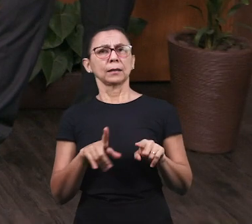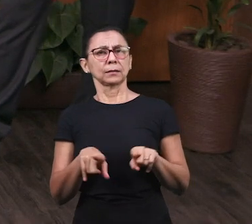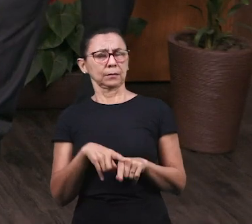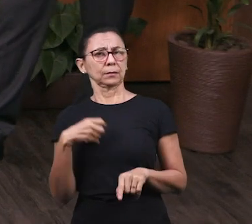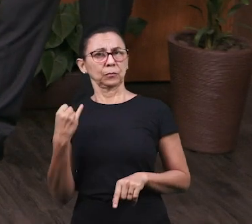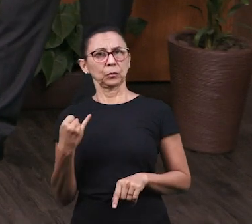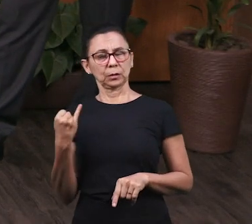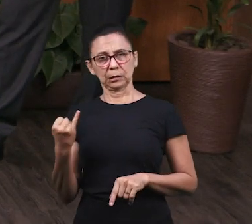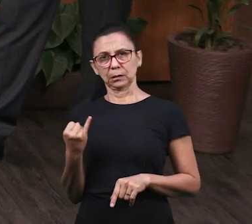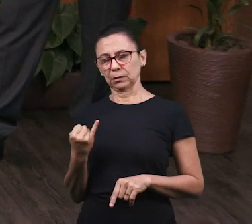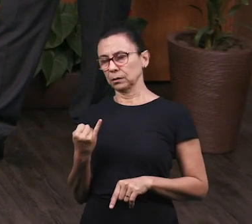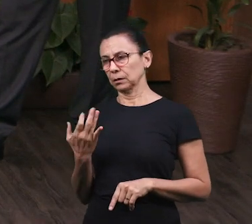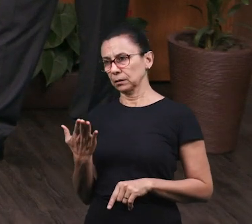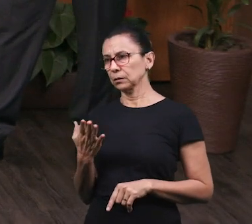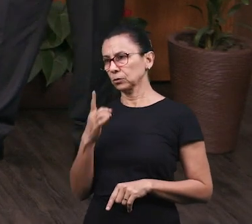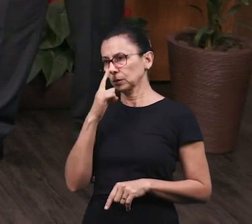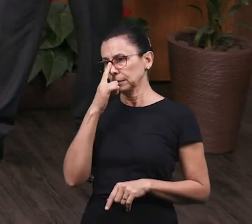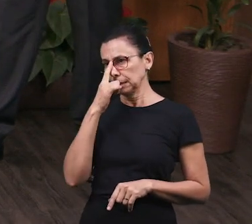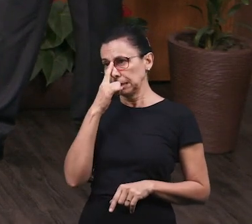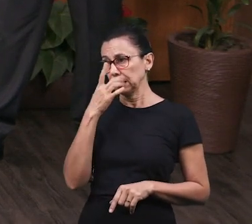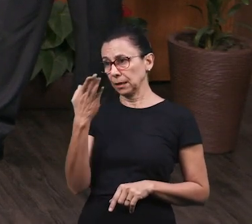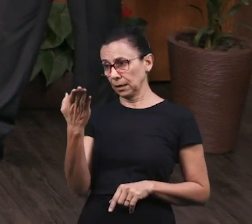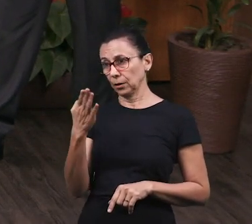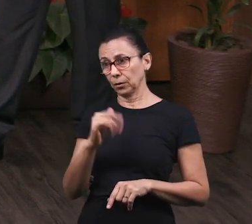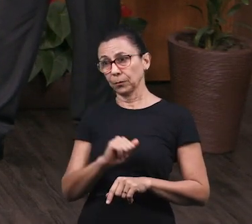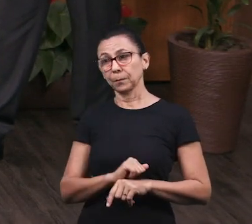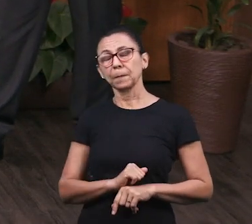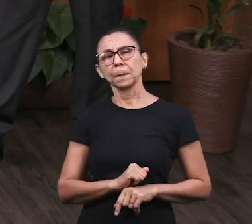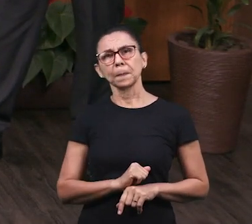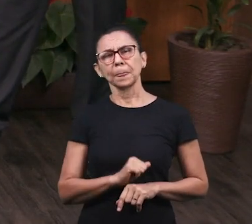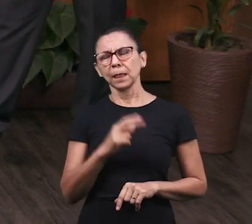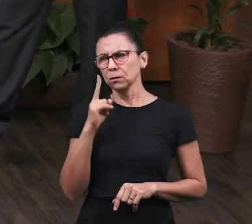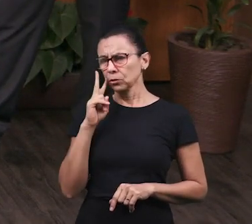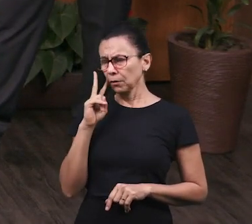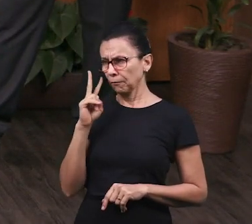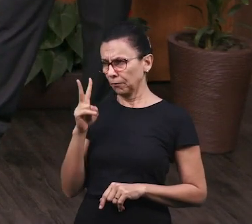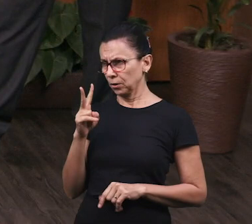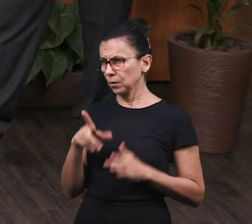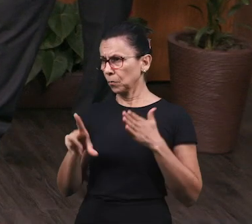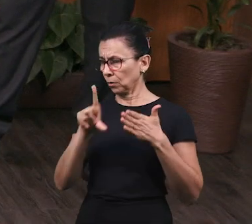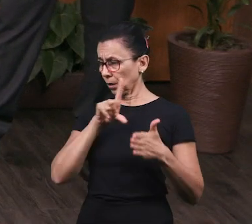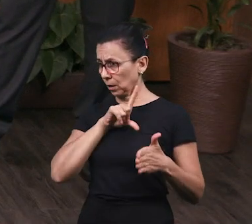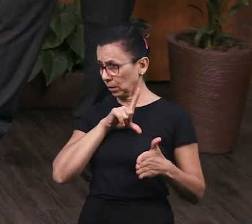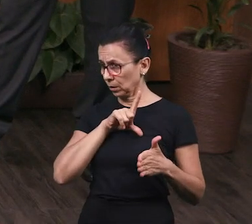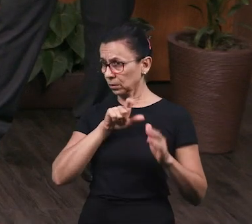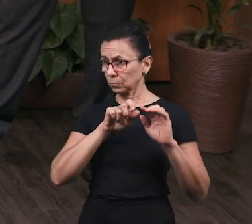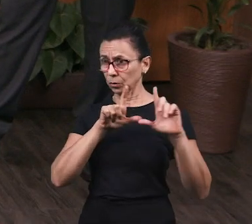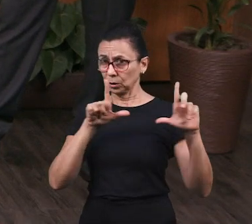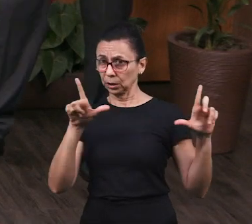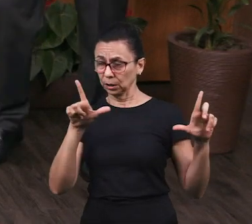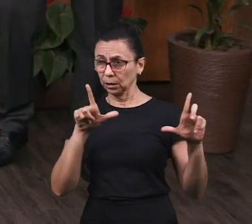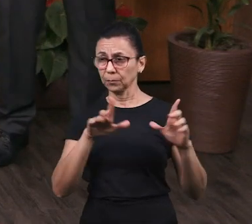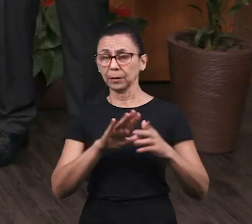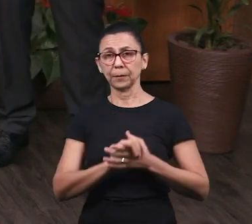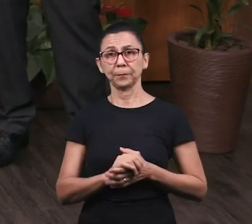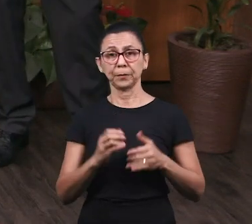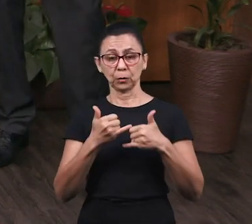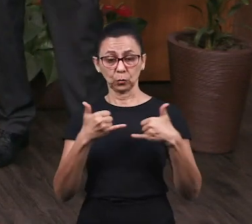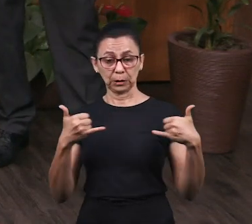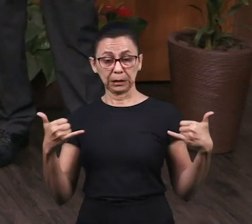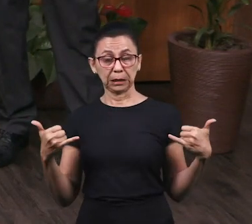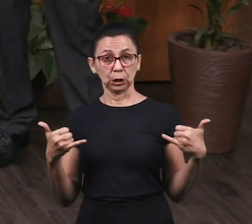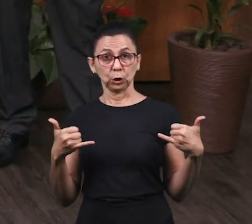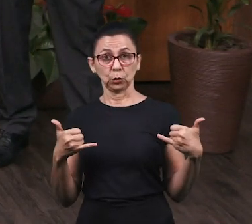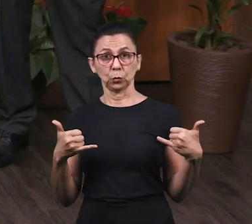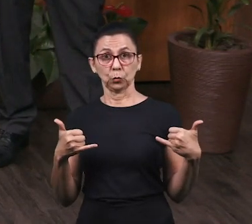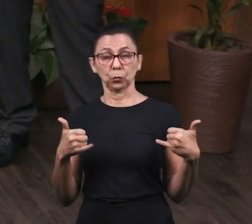important aussi, Daniel, de rappeler que, comme nous avons déjà vu dans le tableau précédent, le fin lin parle de